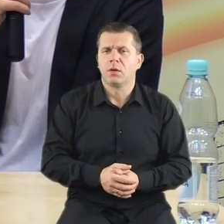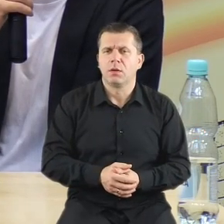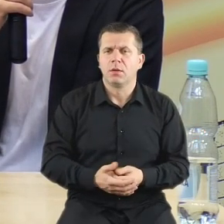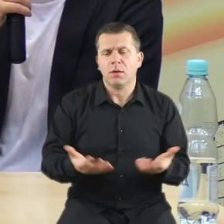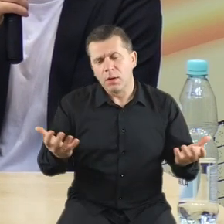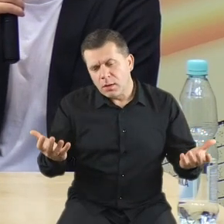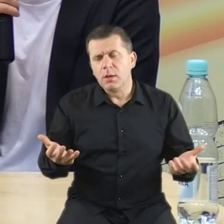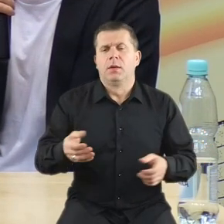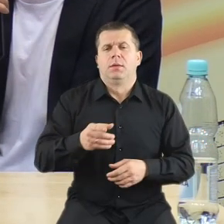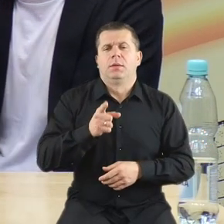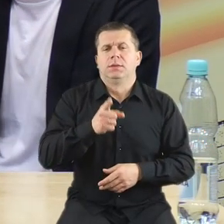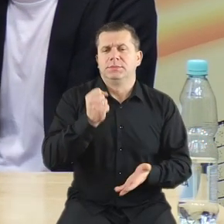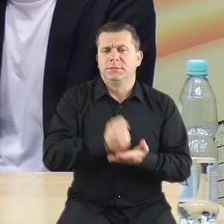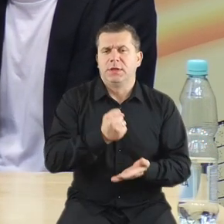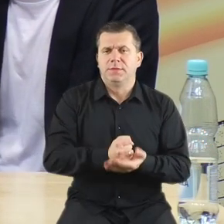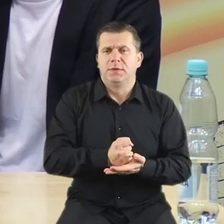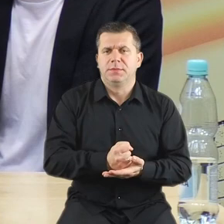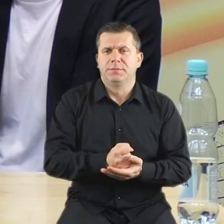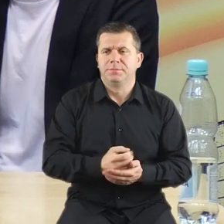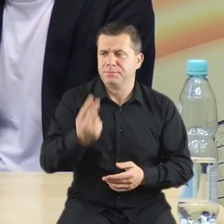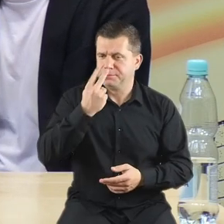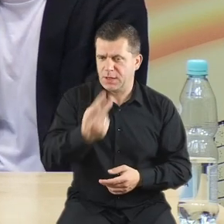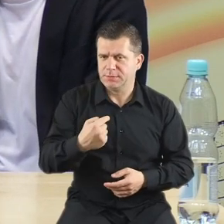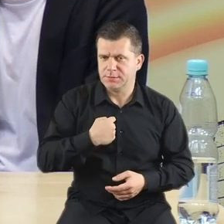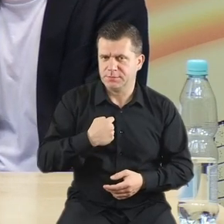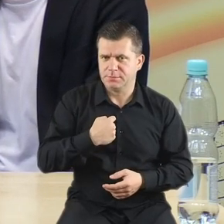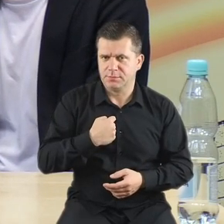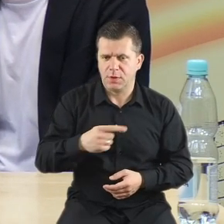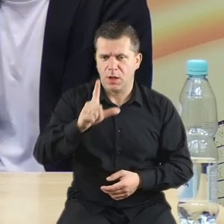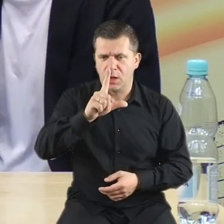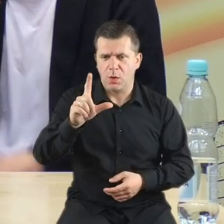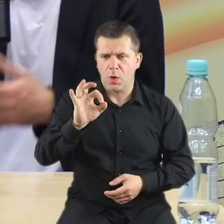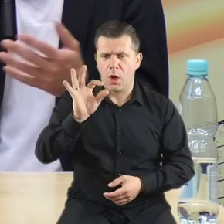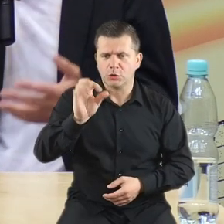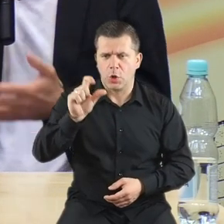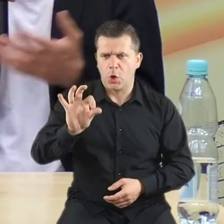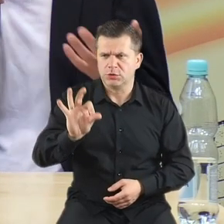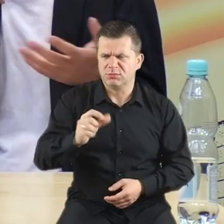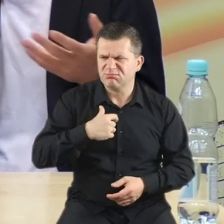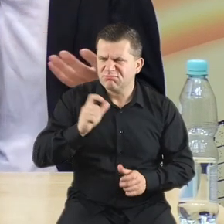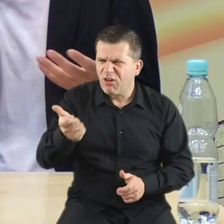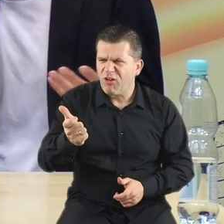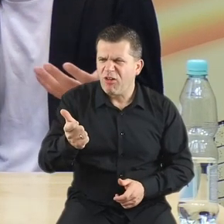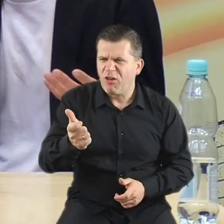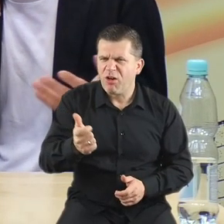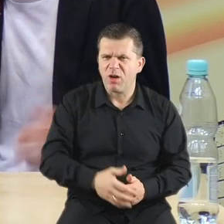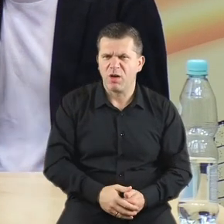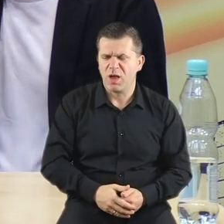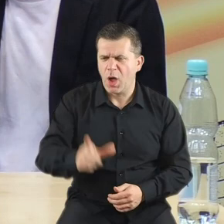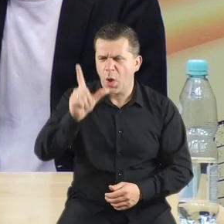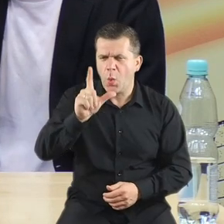chodzi o... Patrz na mnie. Chodzi o łososia. Co? Jakiego